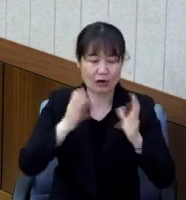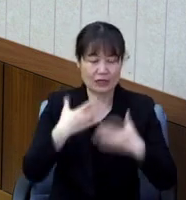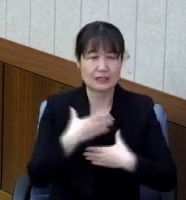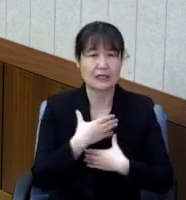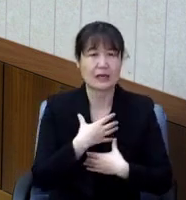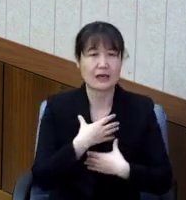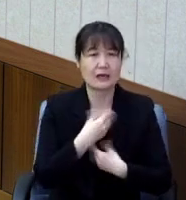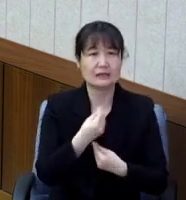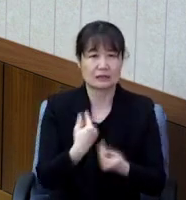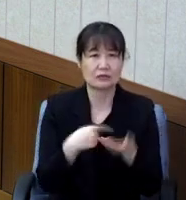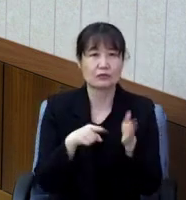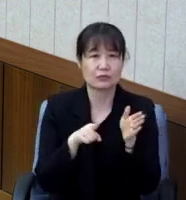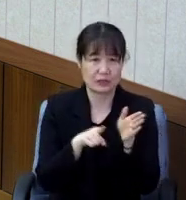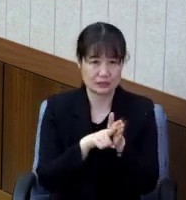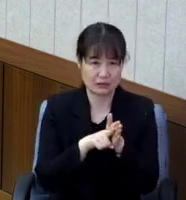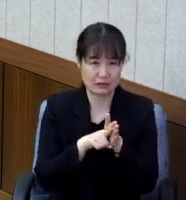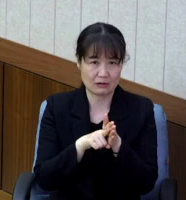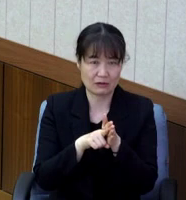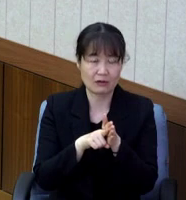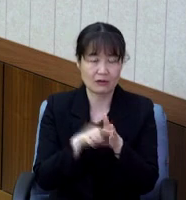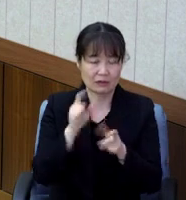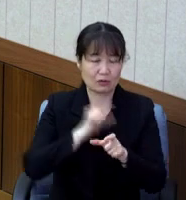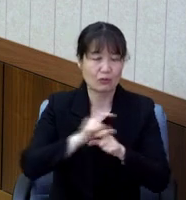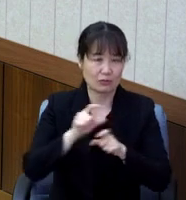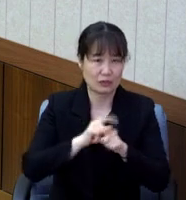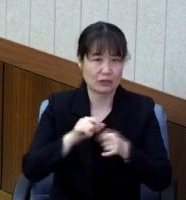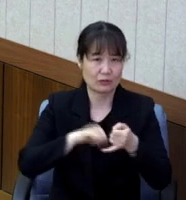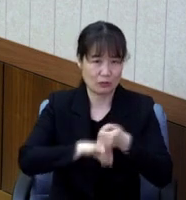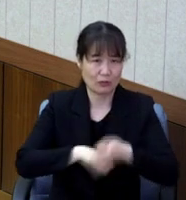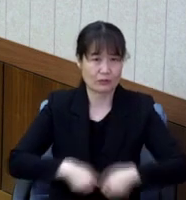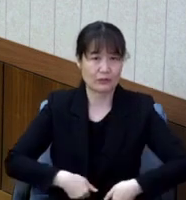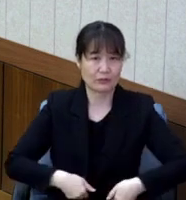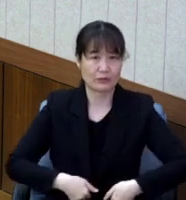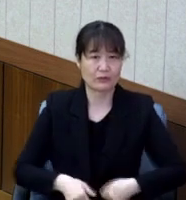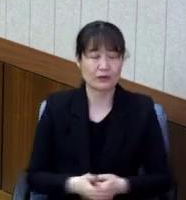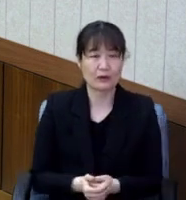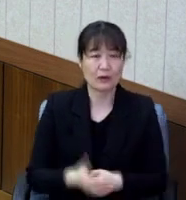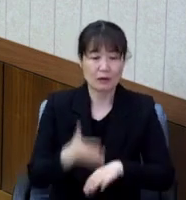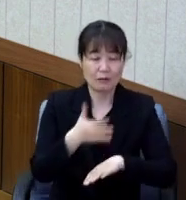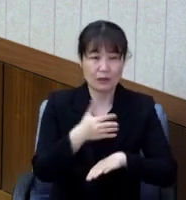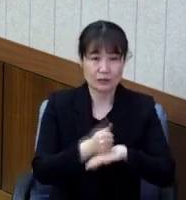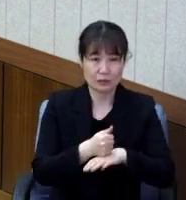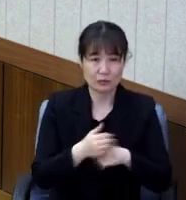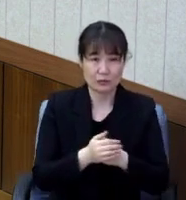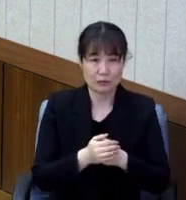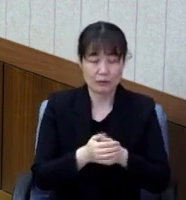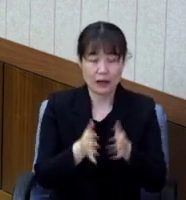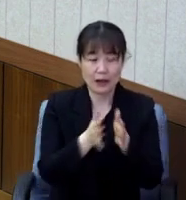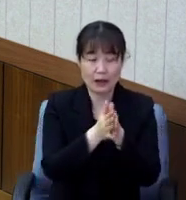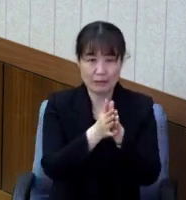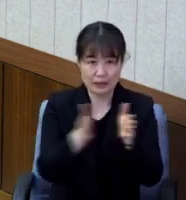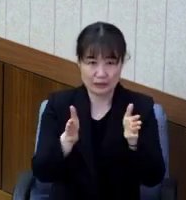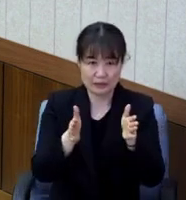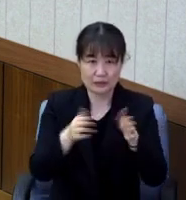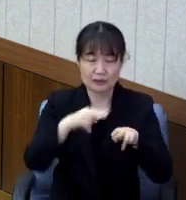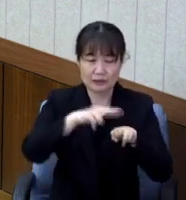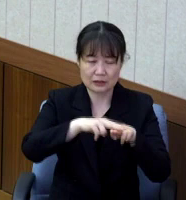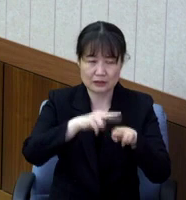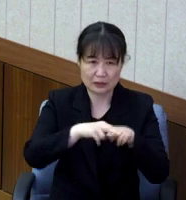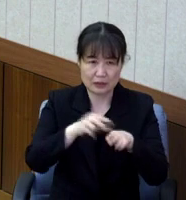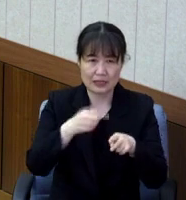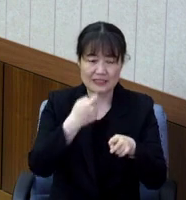안전을 생각하면 이 또한 고민해야 하는 부분입니다. 끝으로 고상대방 아파트 정문 사거리의